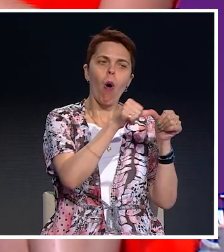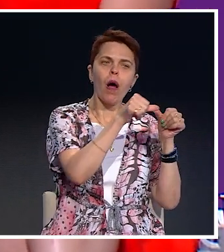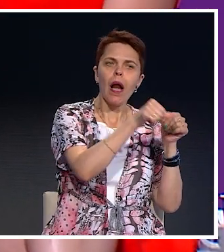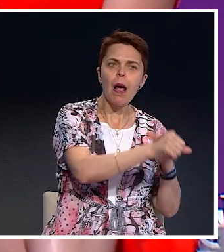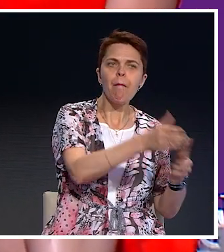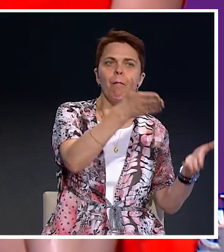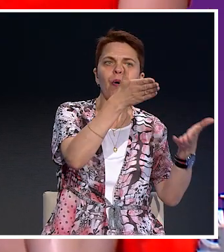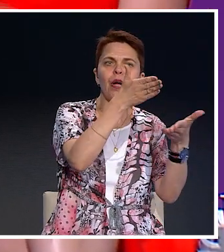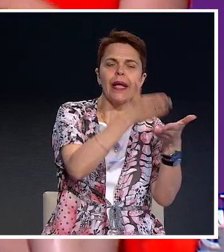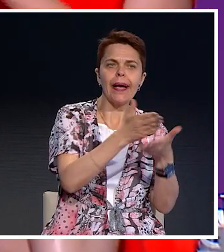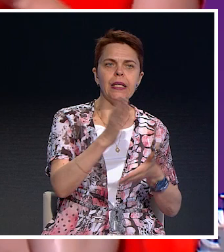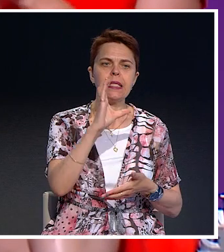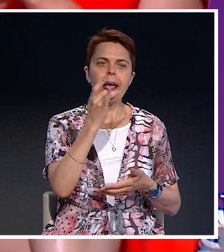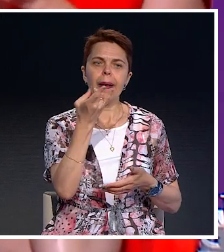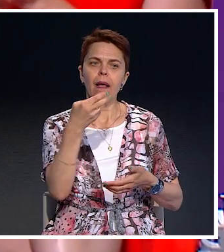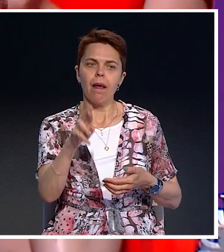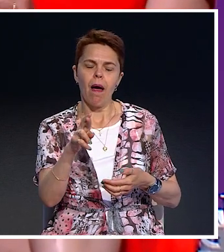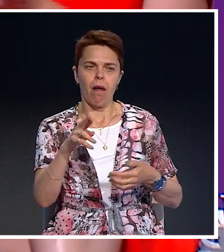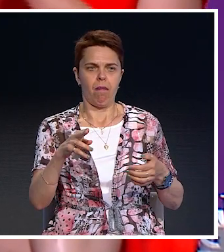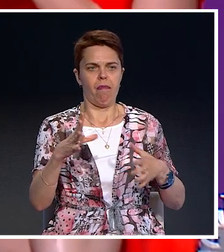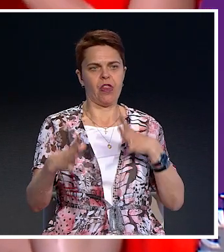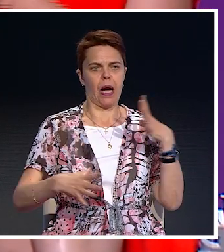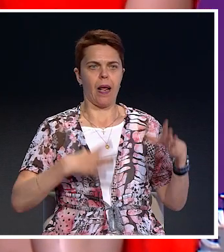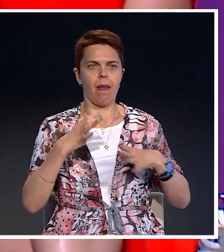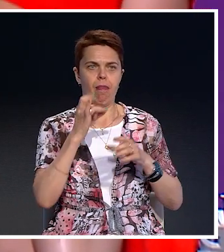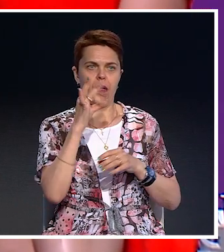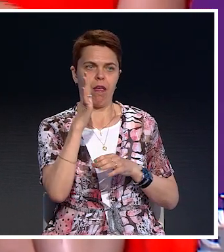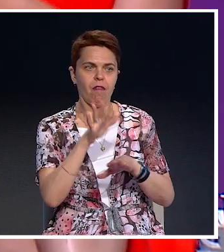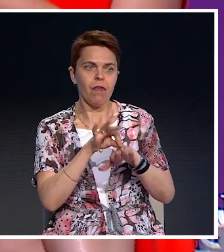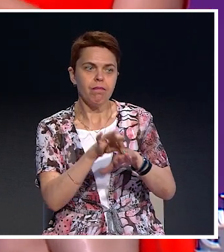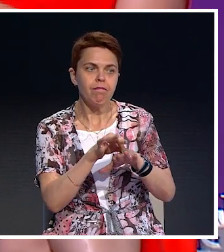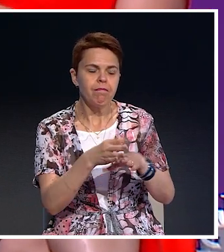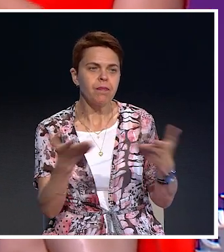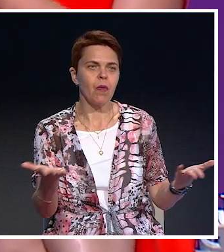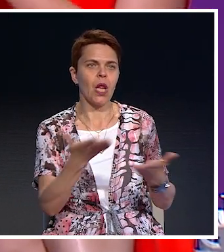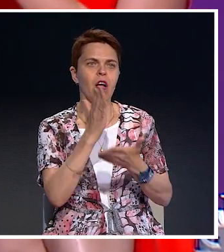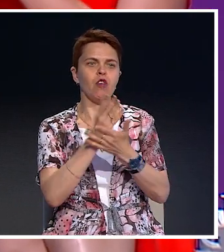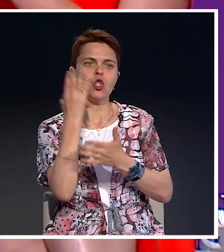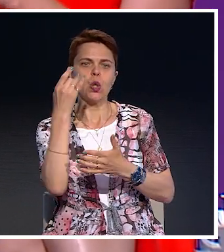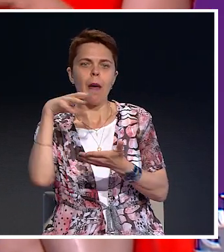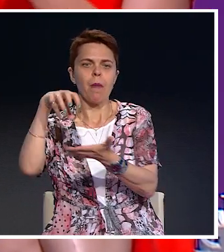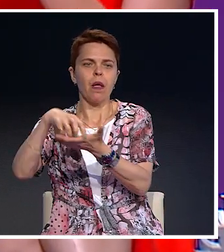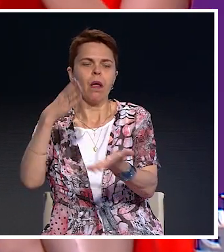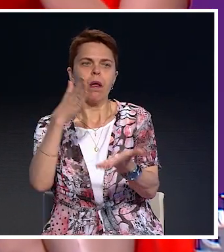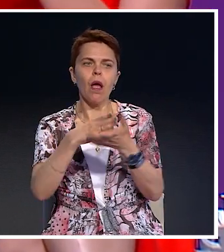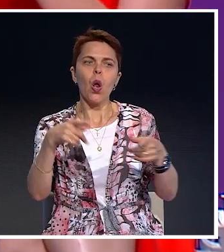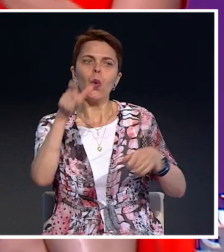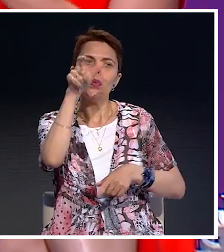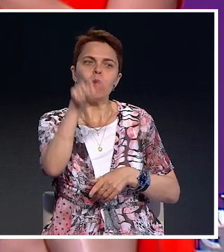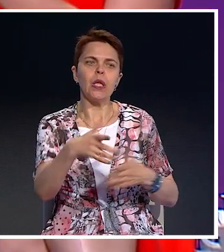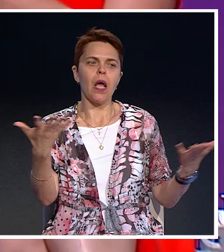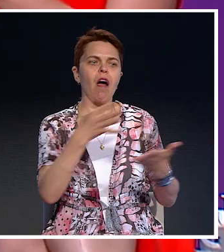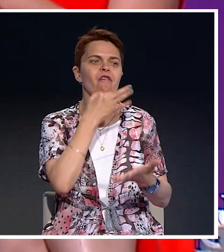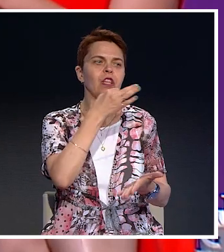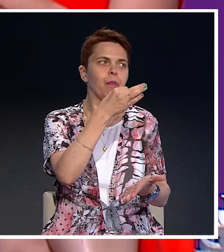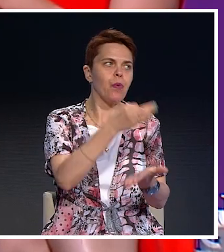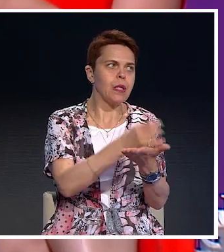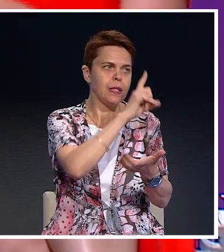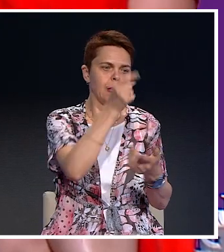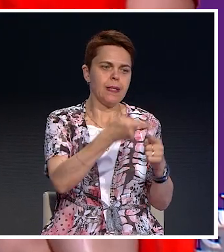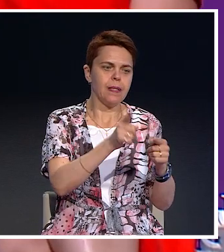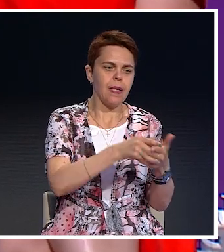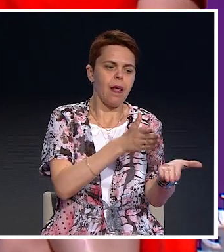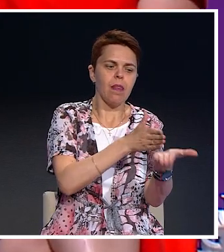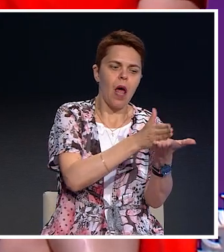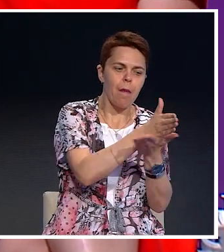окремо є серія тренінгів в цьому напрямку, окремо в штабі є людина, яка відповідає за цей